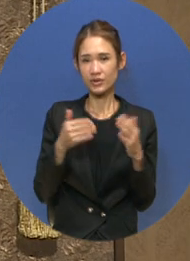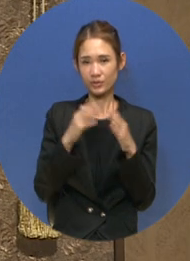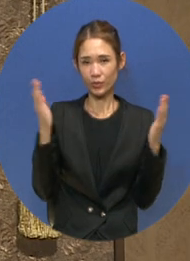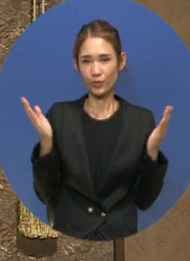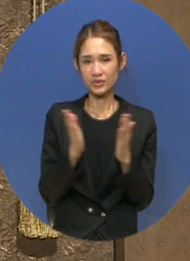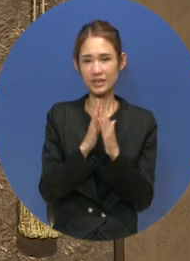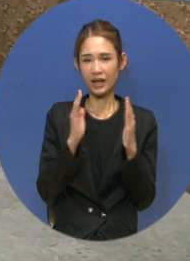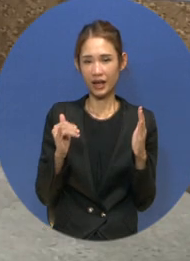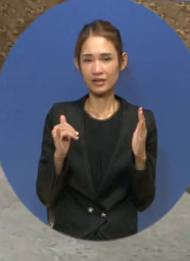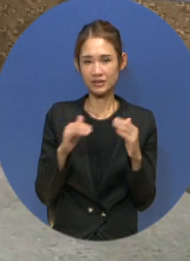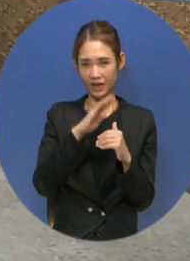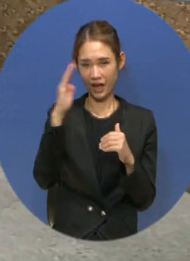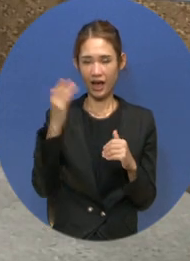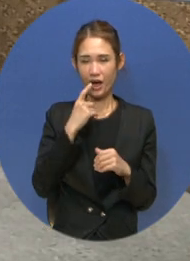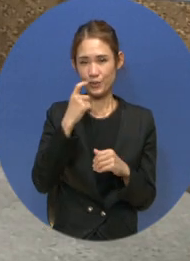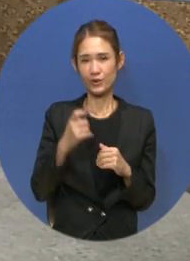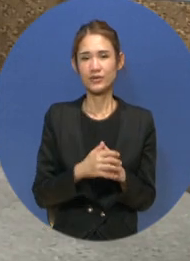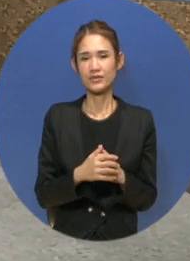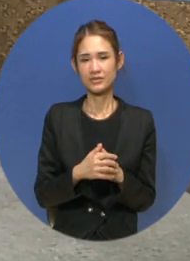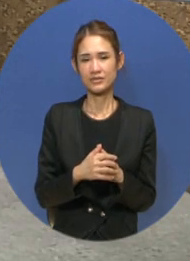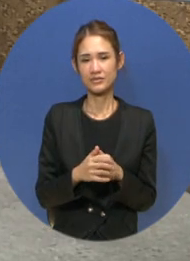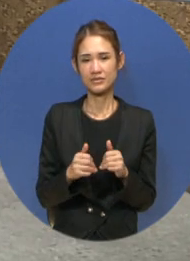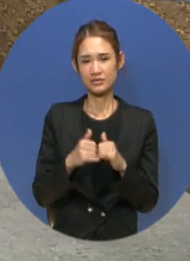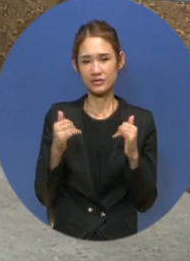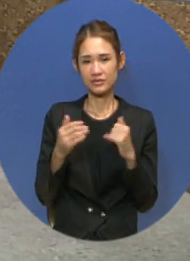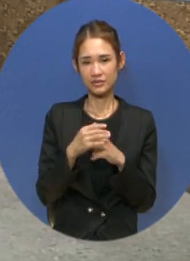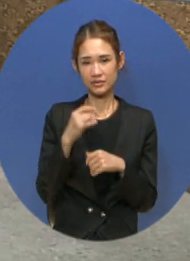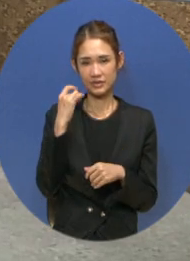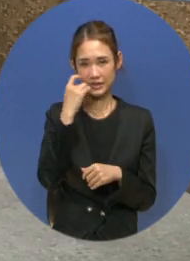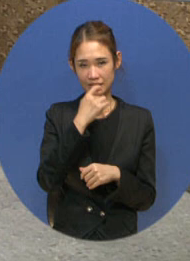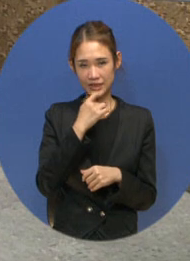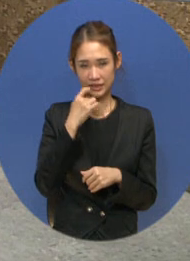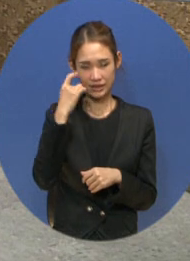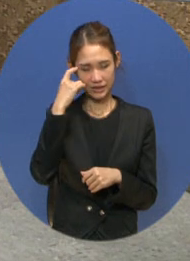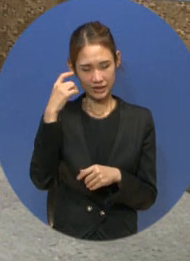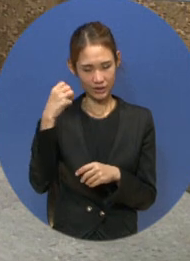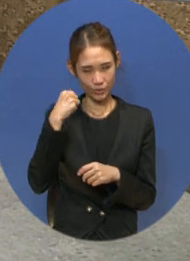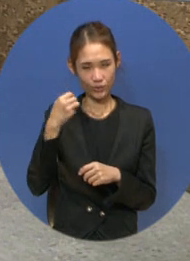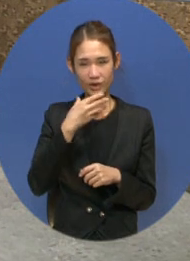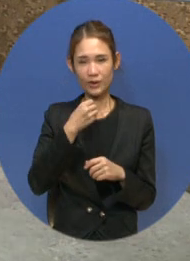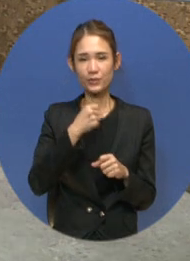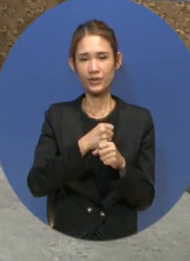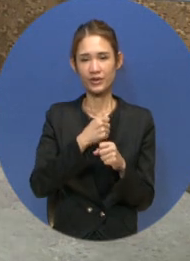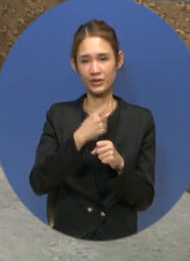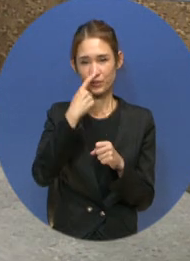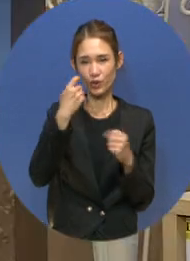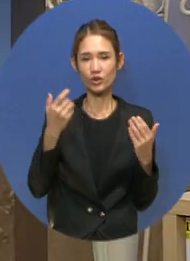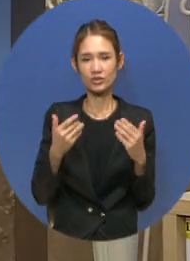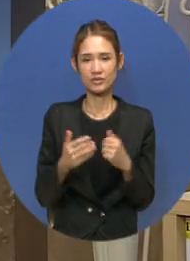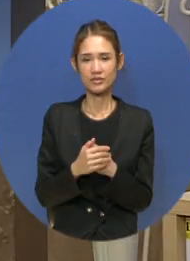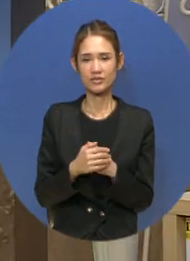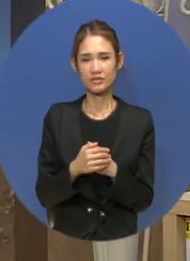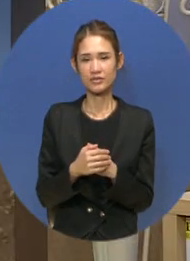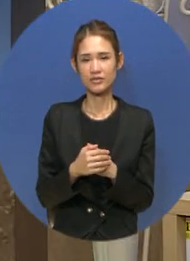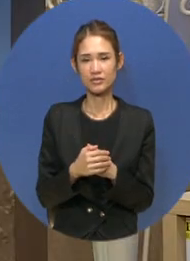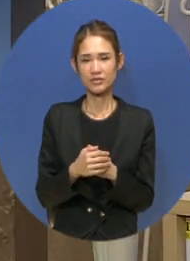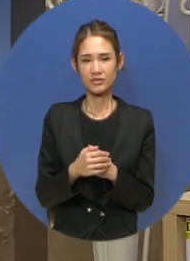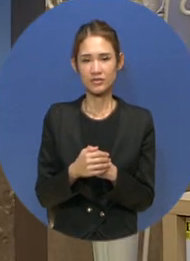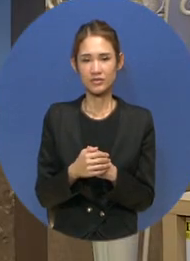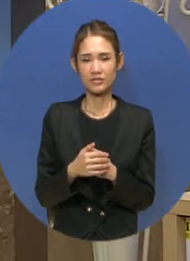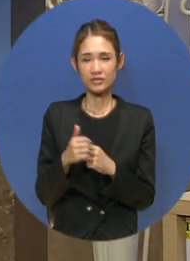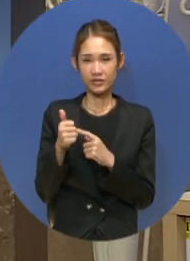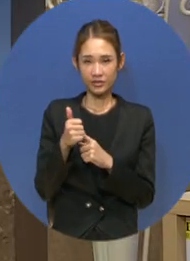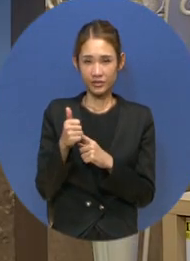가족이 사회복지사죠. 멋지십니다. 네. 사회를 이제 이롭고 또 행복하게 만들어주는 그런 멋진 직업이시잖아요. 네, 그렇게 생각합니다. 네, 그리고